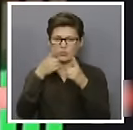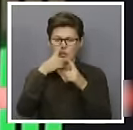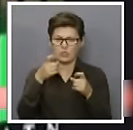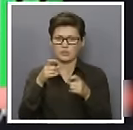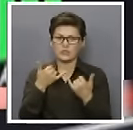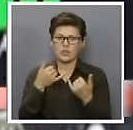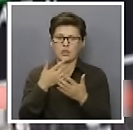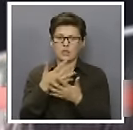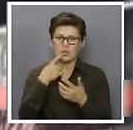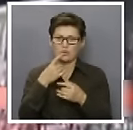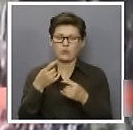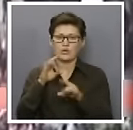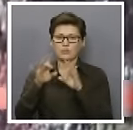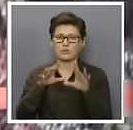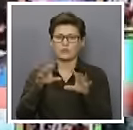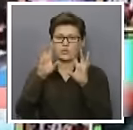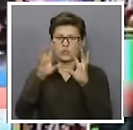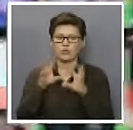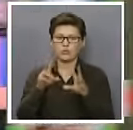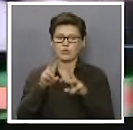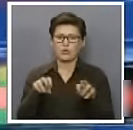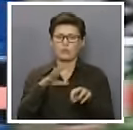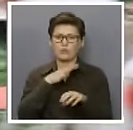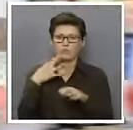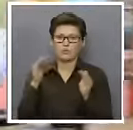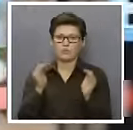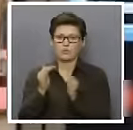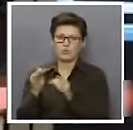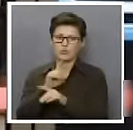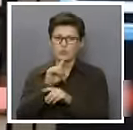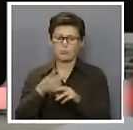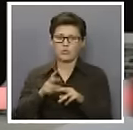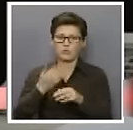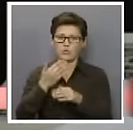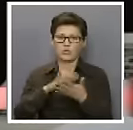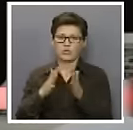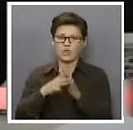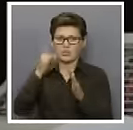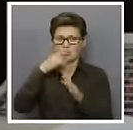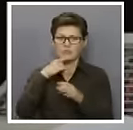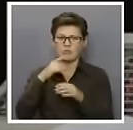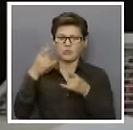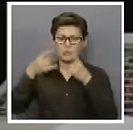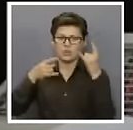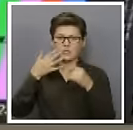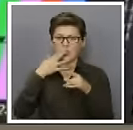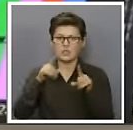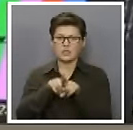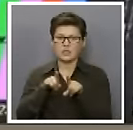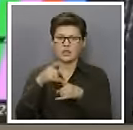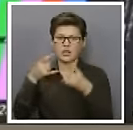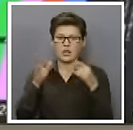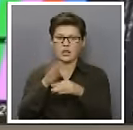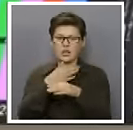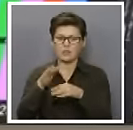туралы, тіл туралы, жарнама туралы заңдарында қарастырылған көп шектеулер қойылмайды. Мұндай жағдай отандық телеарналар мен шетелдік телеарналар